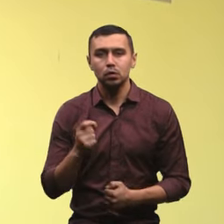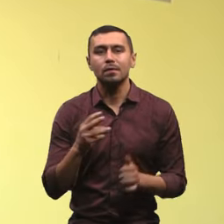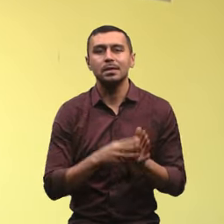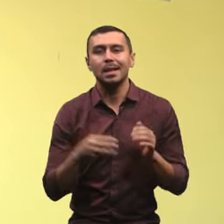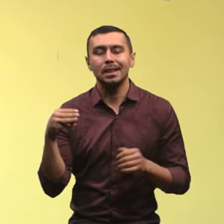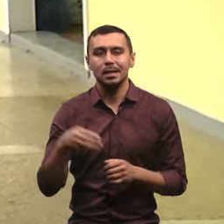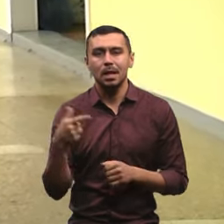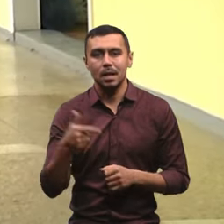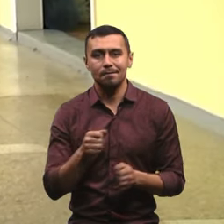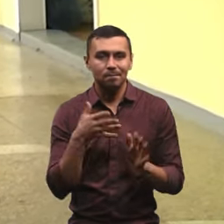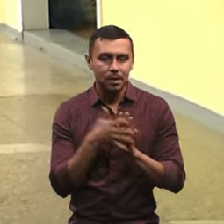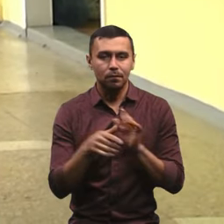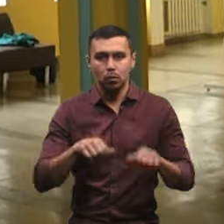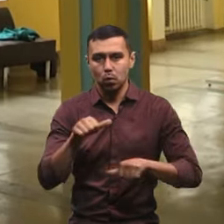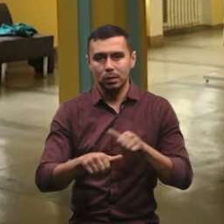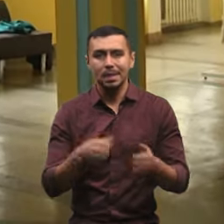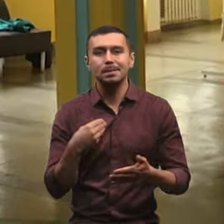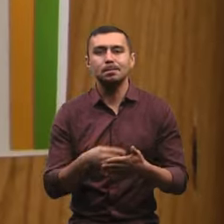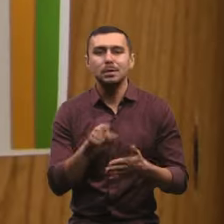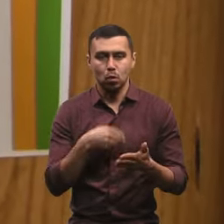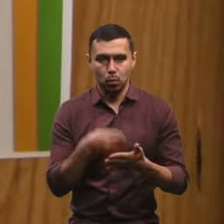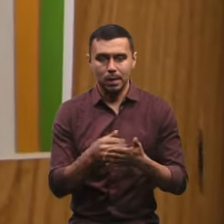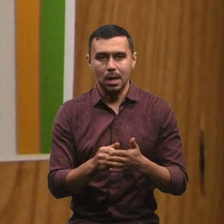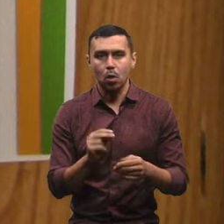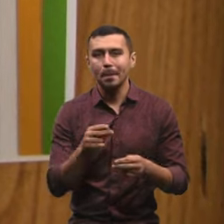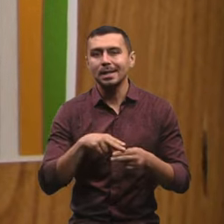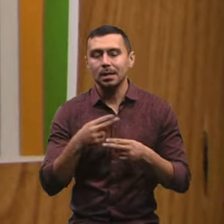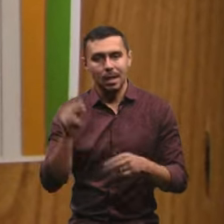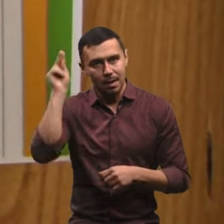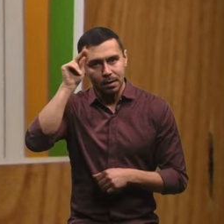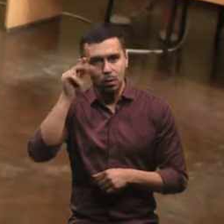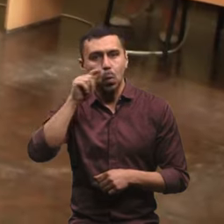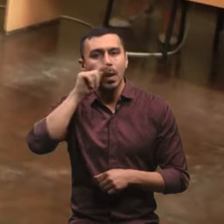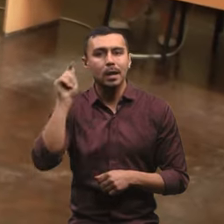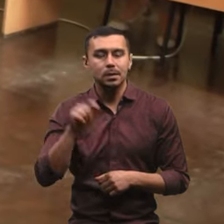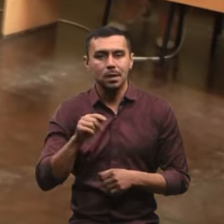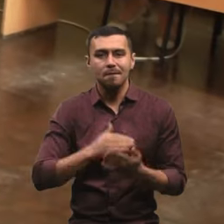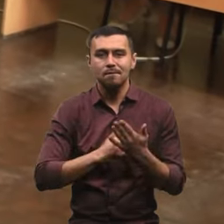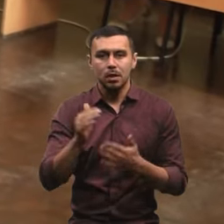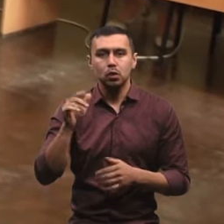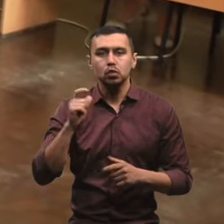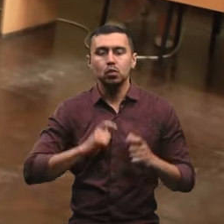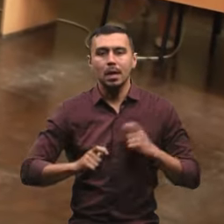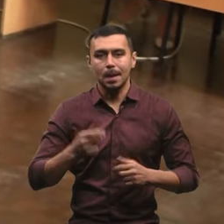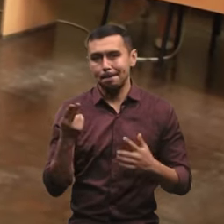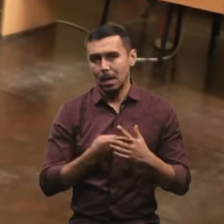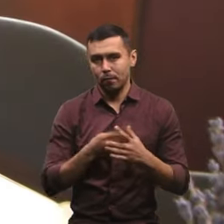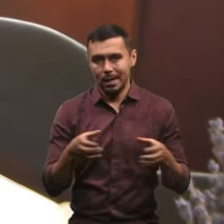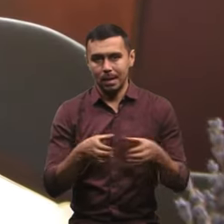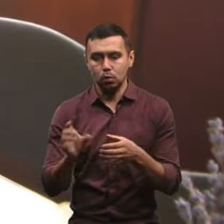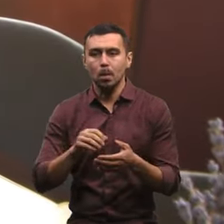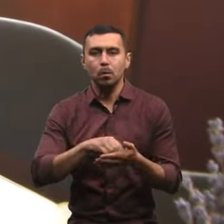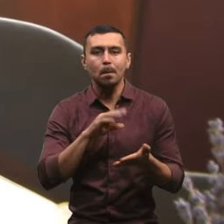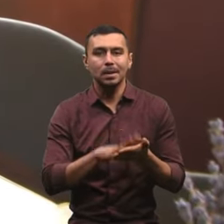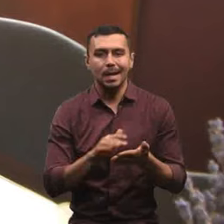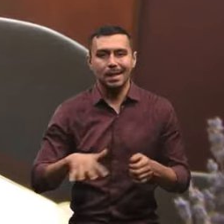180 тисяч гривень витратять в цьому році з міського бюджету на компенсацію за навчання українських вишах студентам пільгових категорій, що прописані